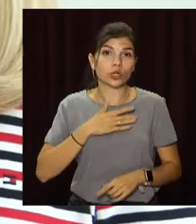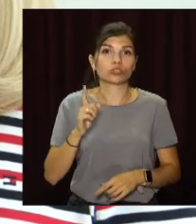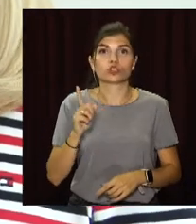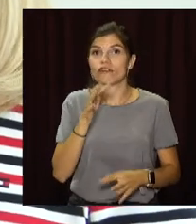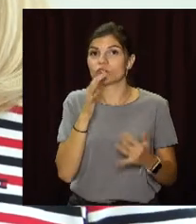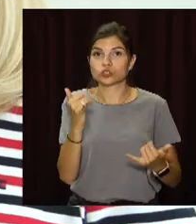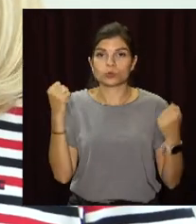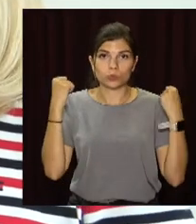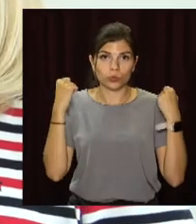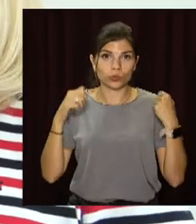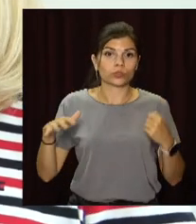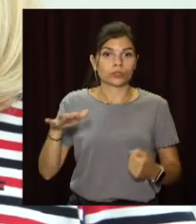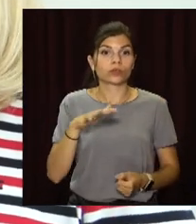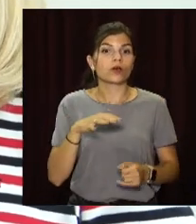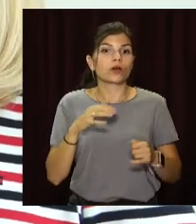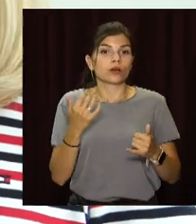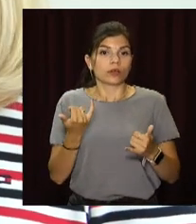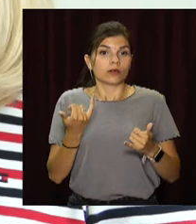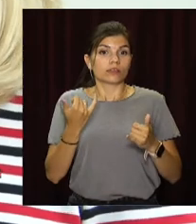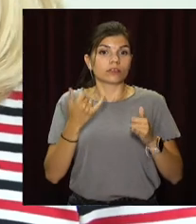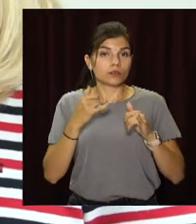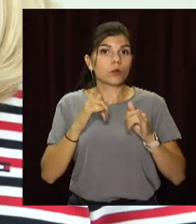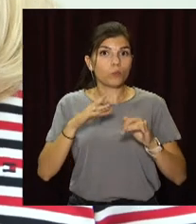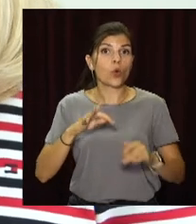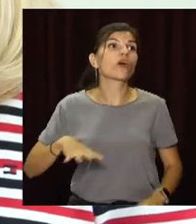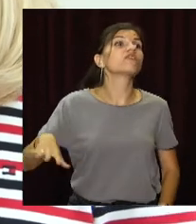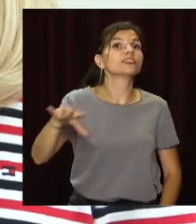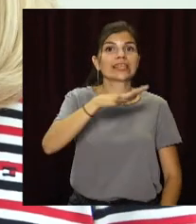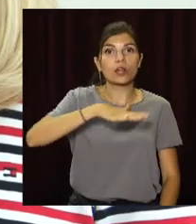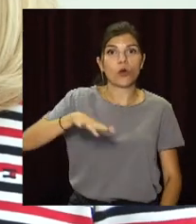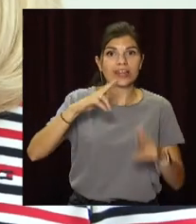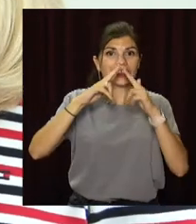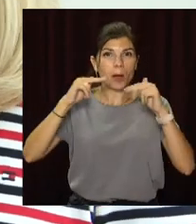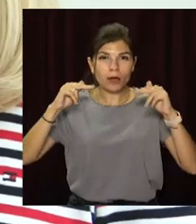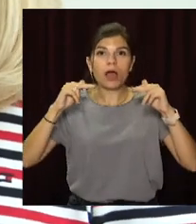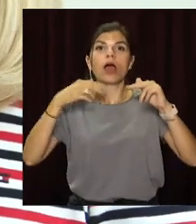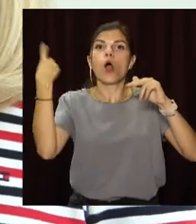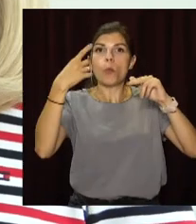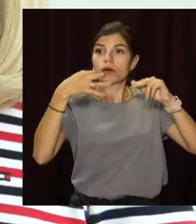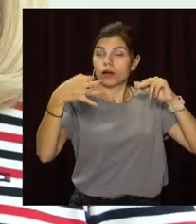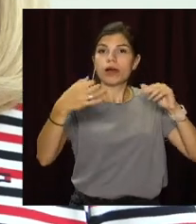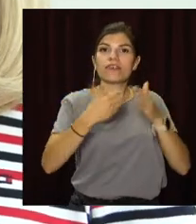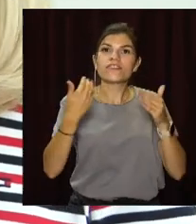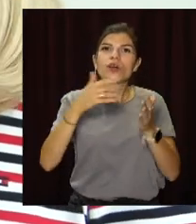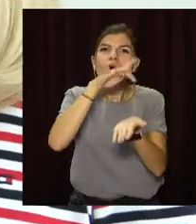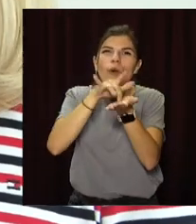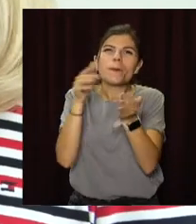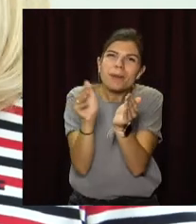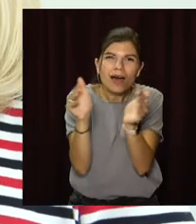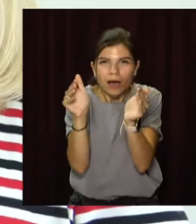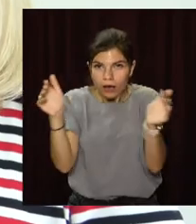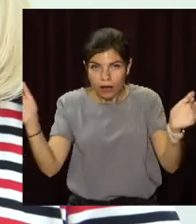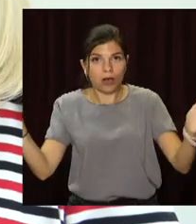сучасна спортивна інфраструктура розбудовується по всій території Дніпропетровщини від маленьких населених пунктів